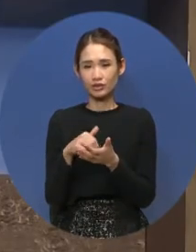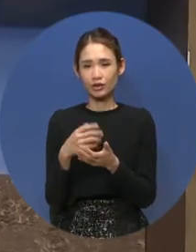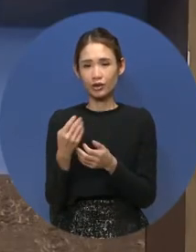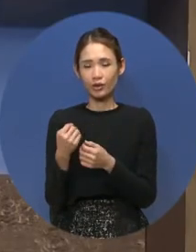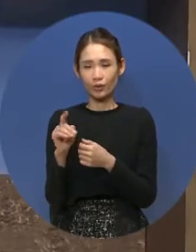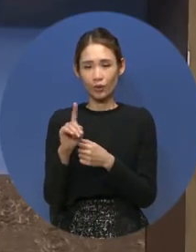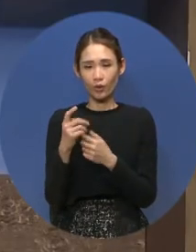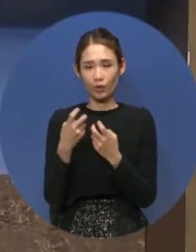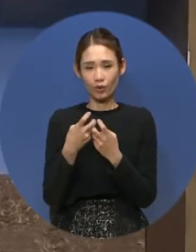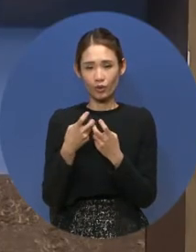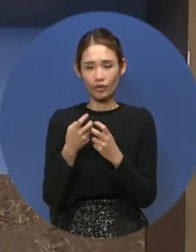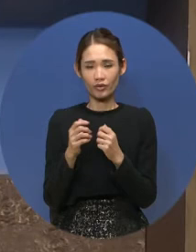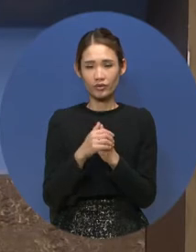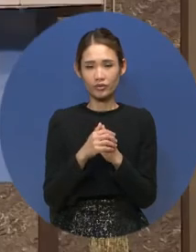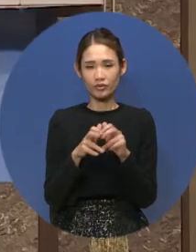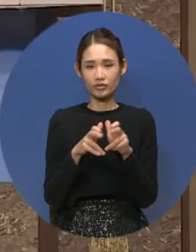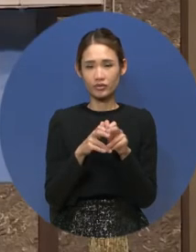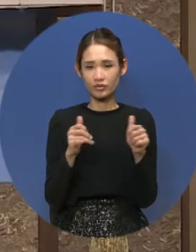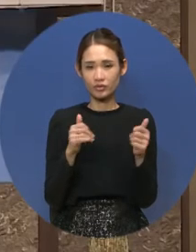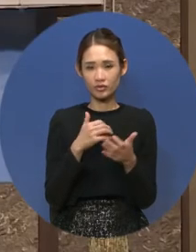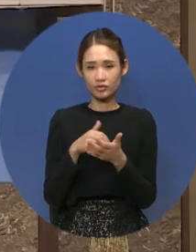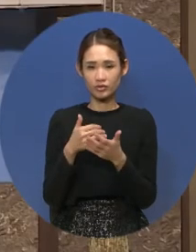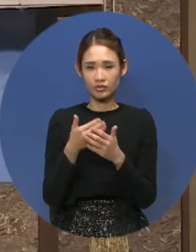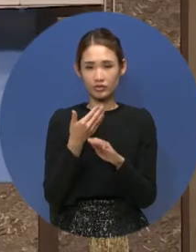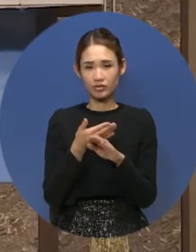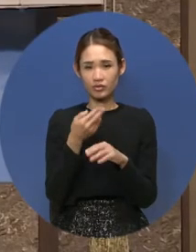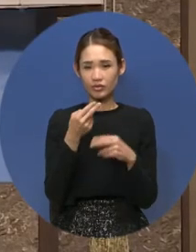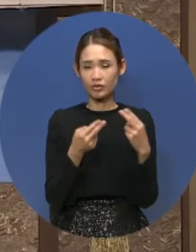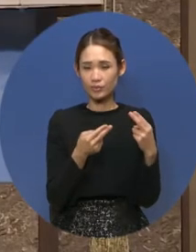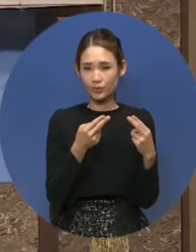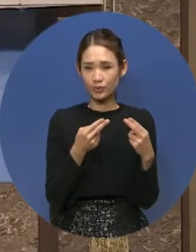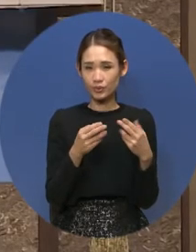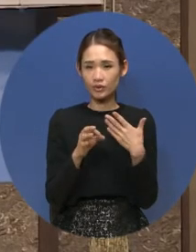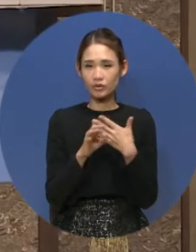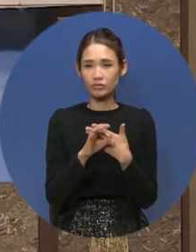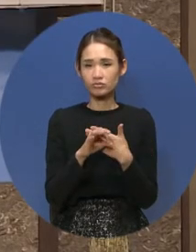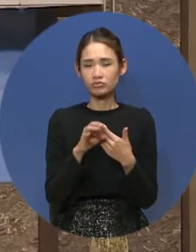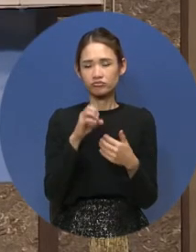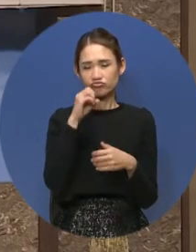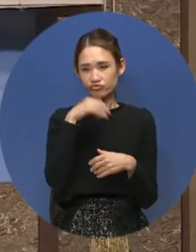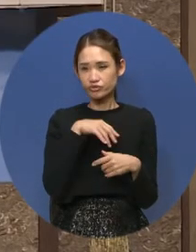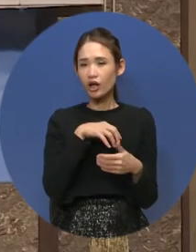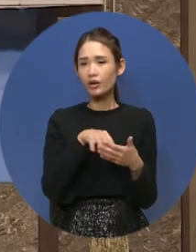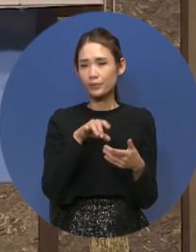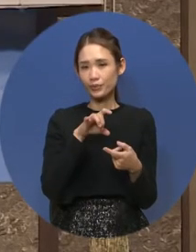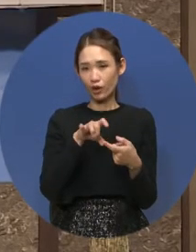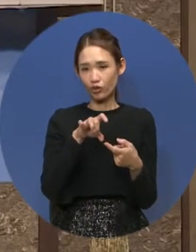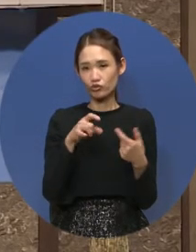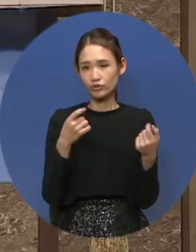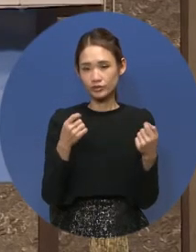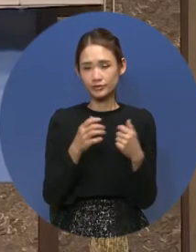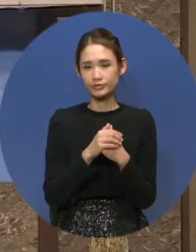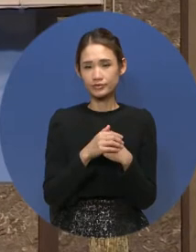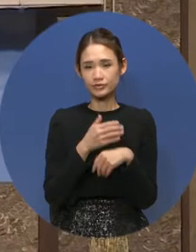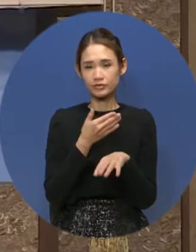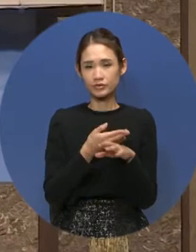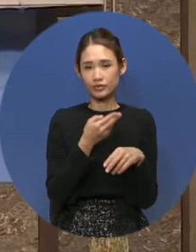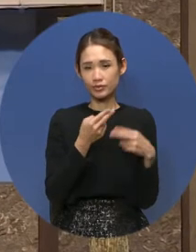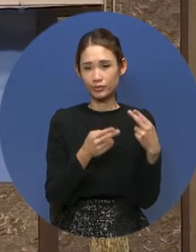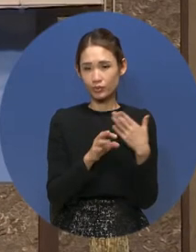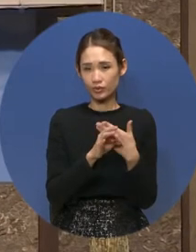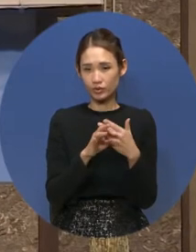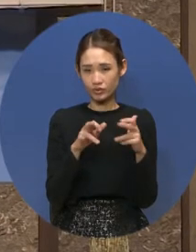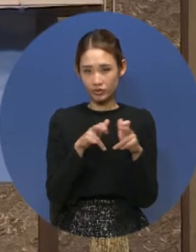비율은 좀 어떤가요? 타구에 비해서는? 장애인 인구 비율은 뭐 타 지역에 비해서 뭐 평균인 것 같은데요. 아, 네. 다른 지역에